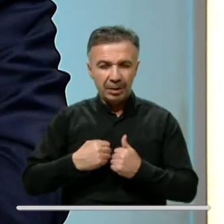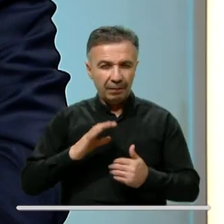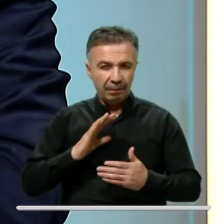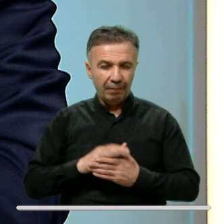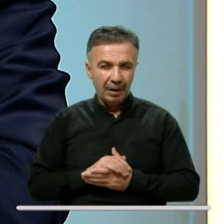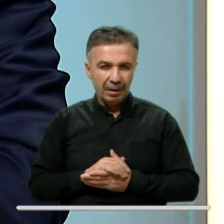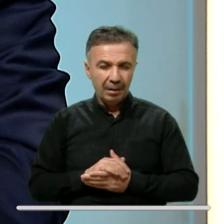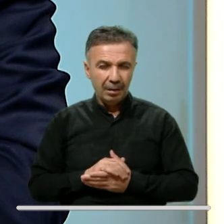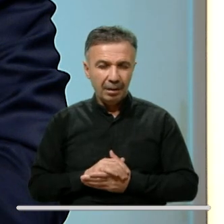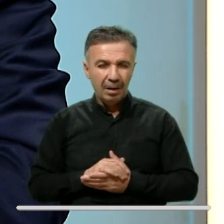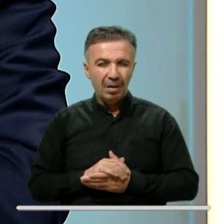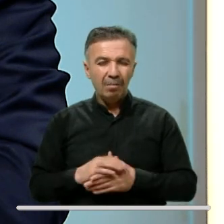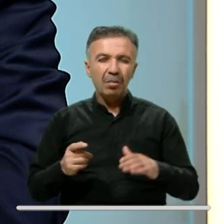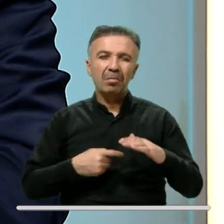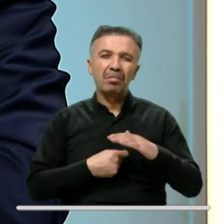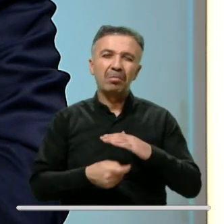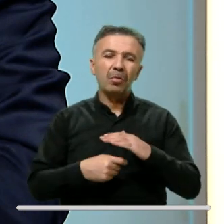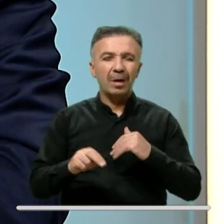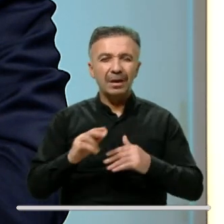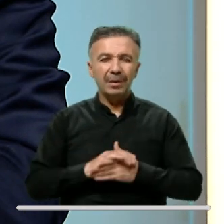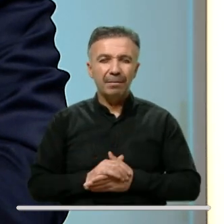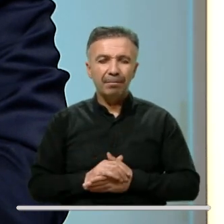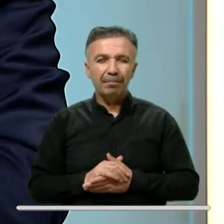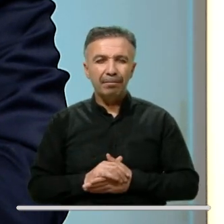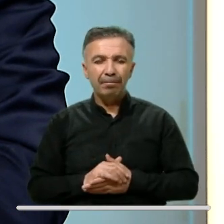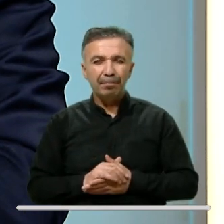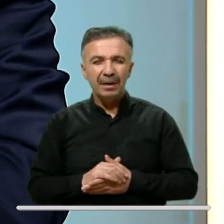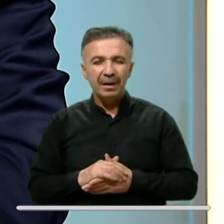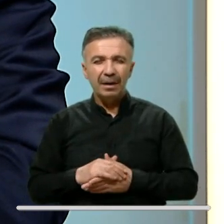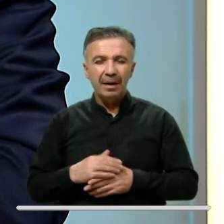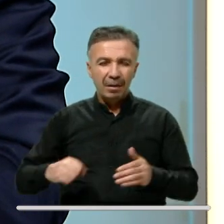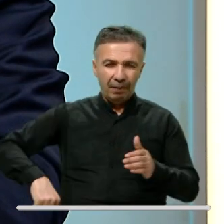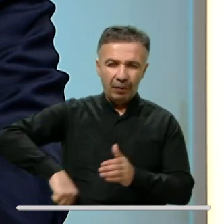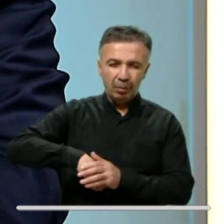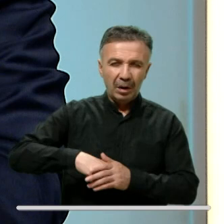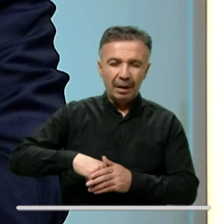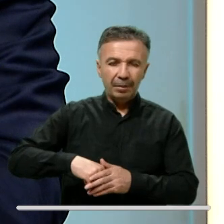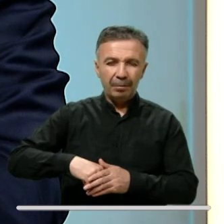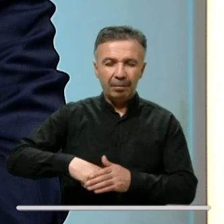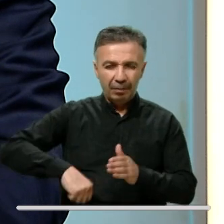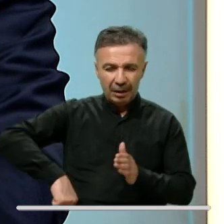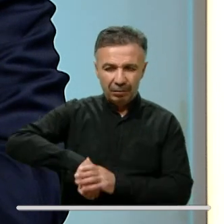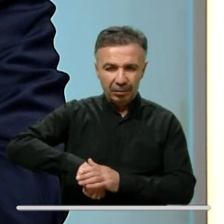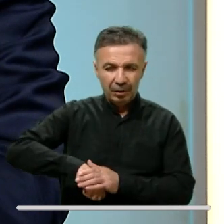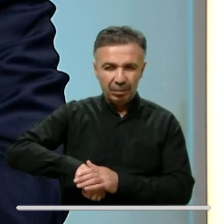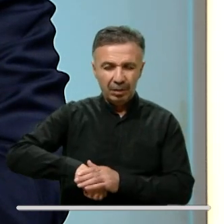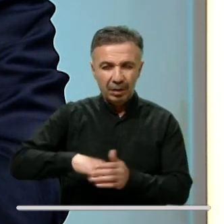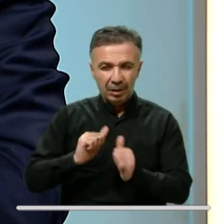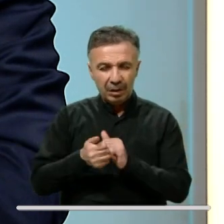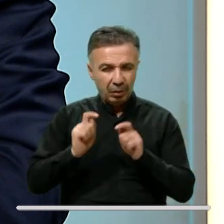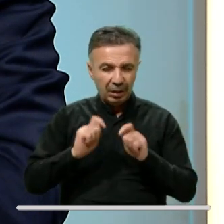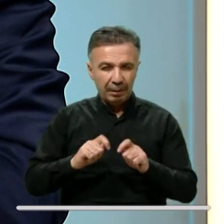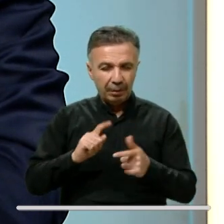Bu kumardır. Yani eğer bir turnuvaya katılım ücreti alınıp sonunda da birinci,